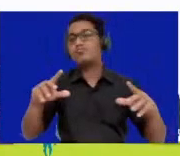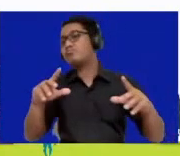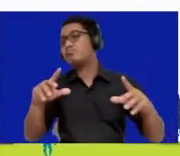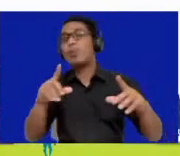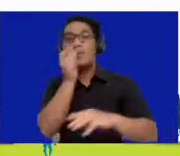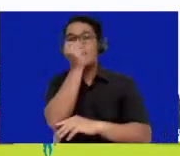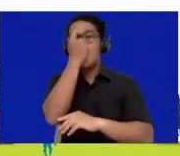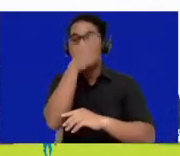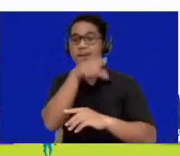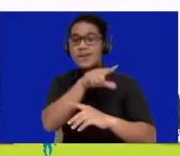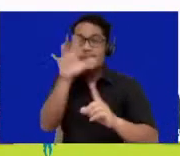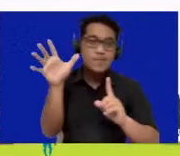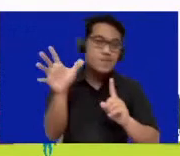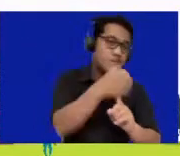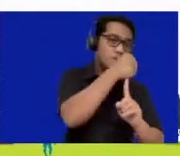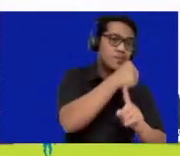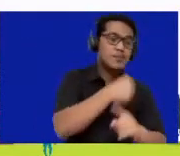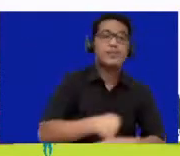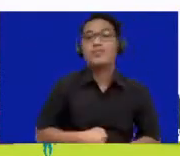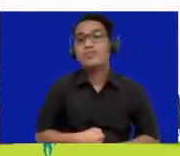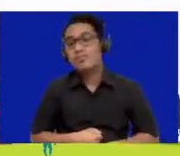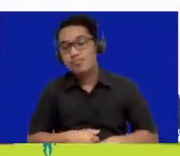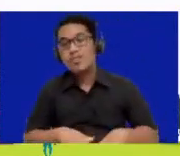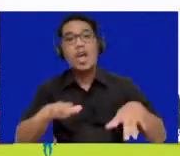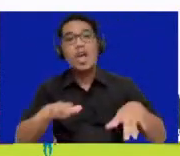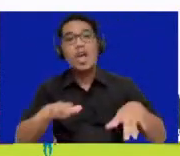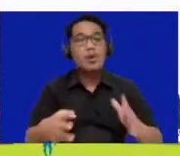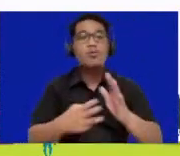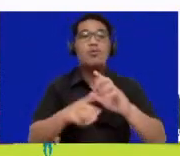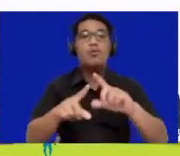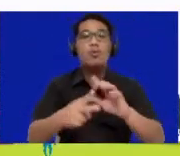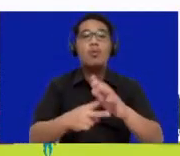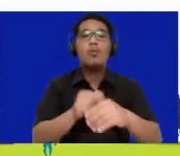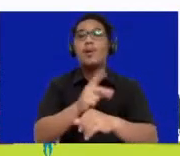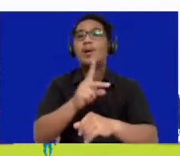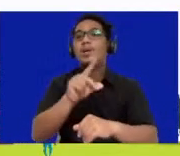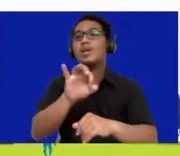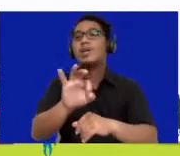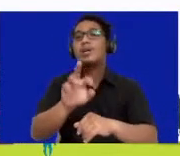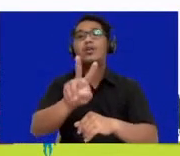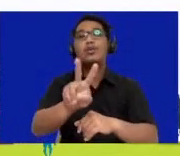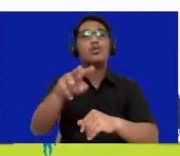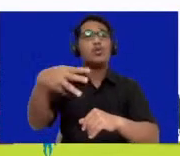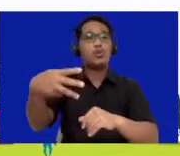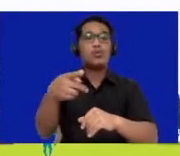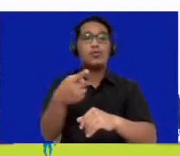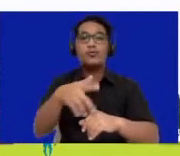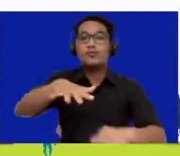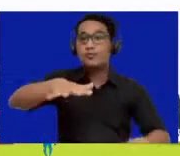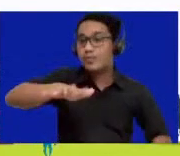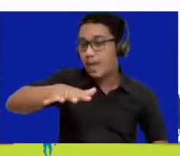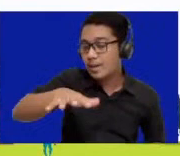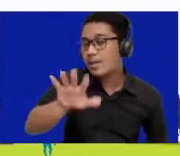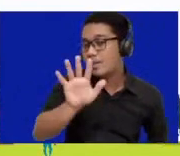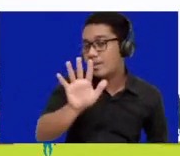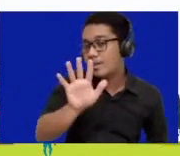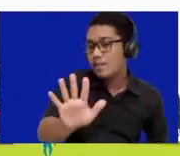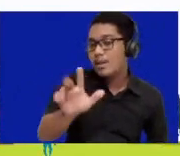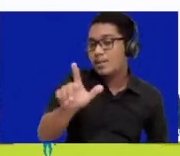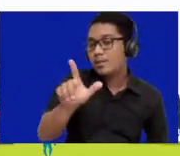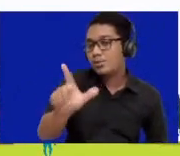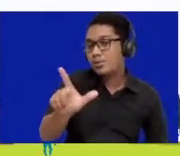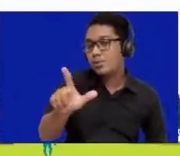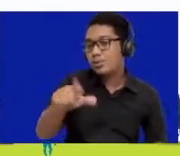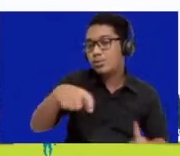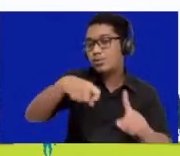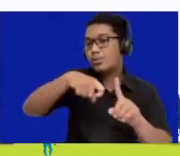Jadi mangrove yang sudah tercipta sekarang kisaran dari 57 kilo pantai